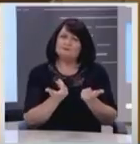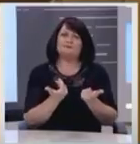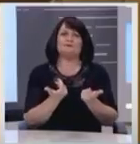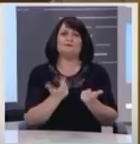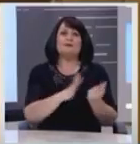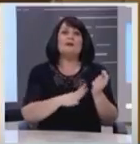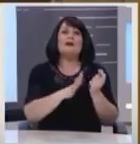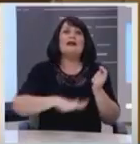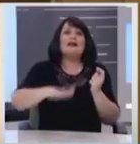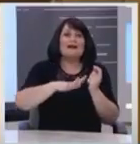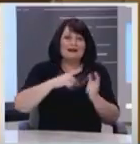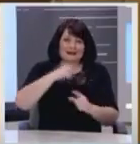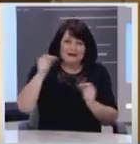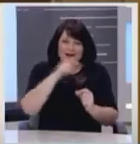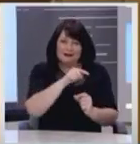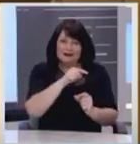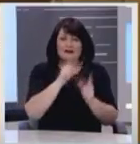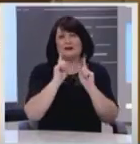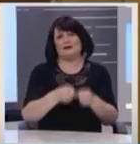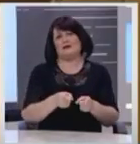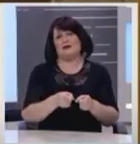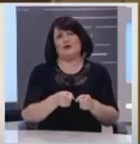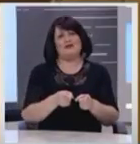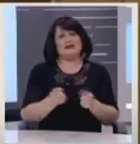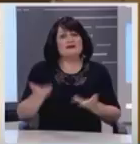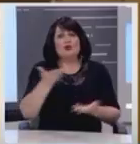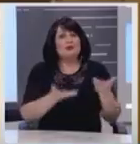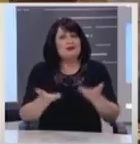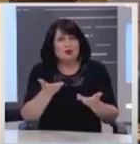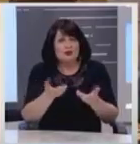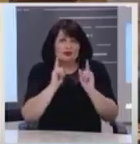ο λαός θα ακληθεί να πάρει και την όποια τελική απόφαση.